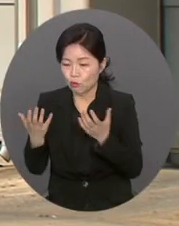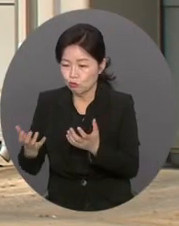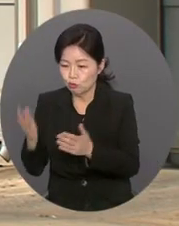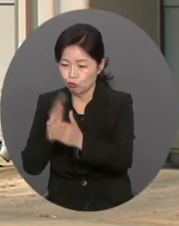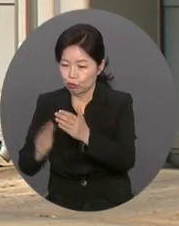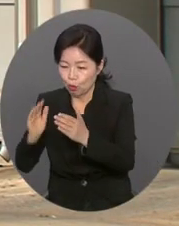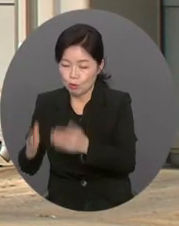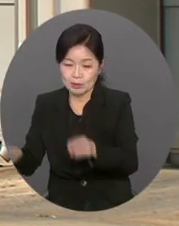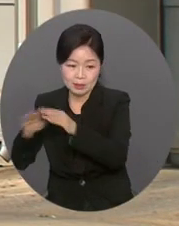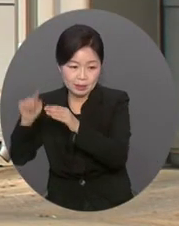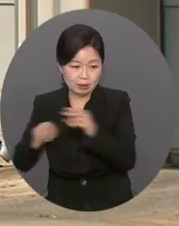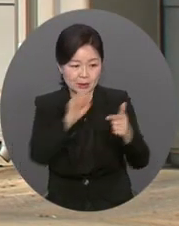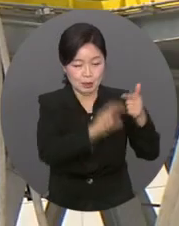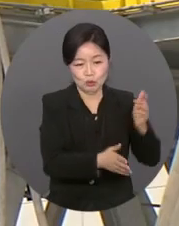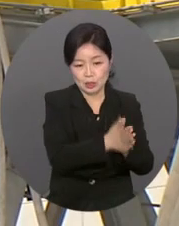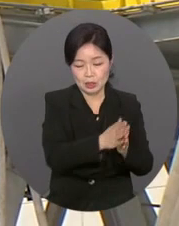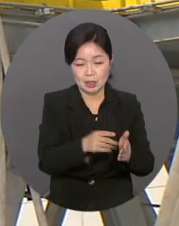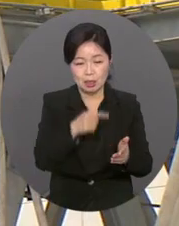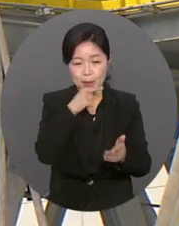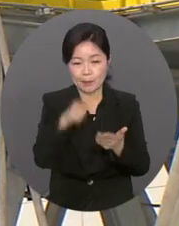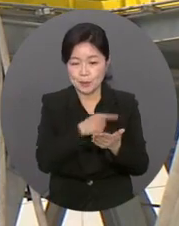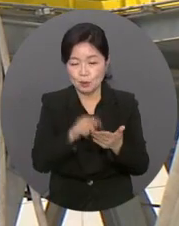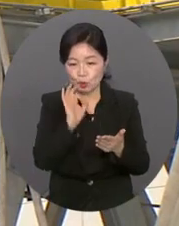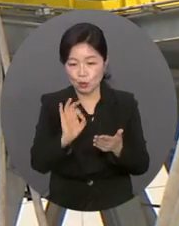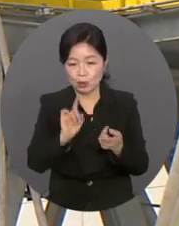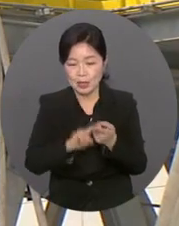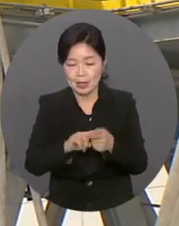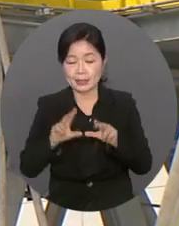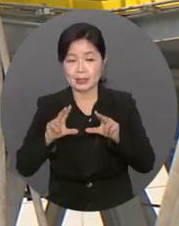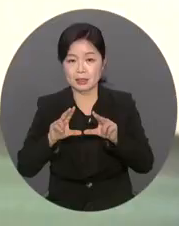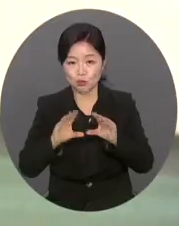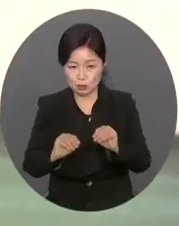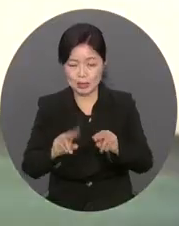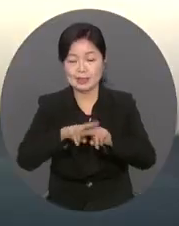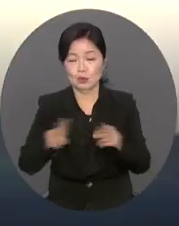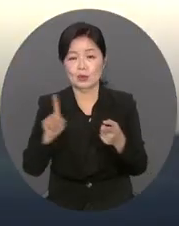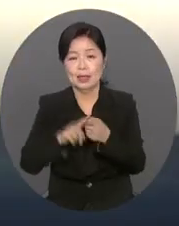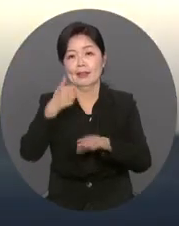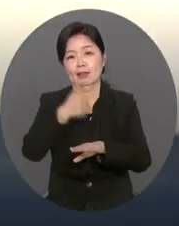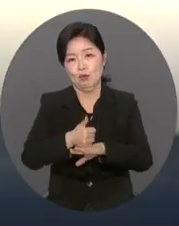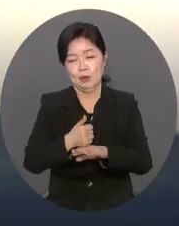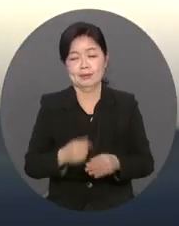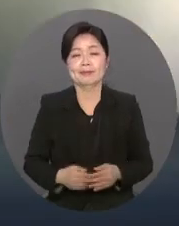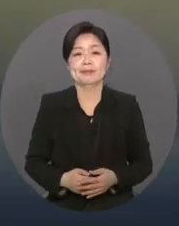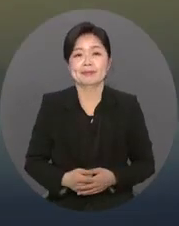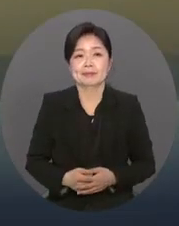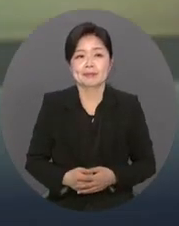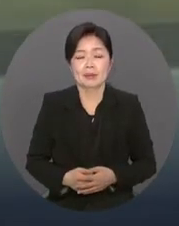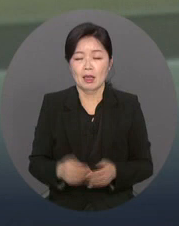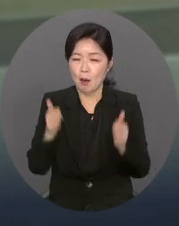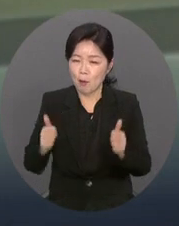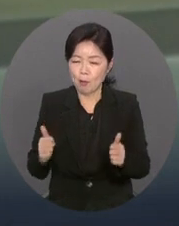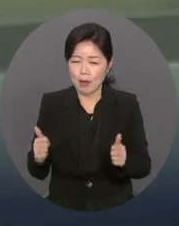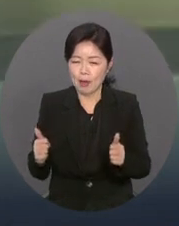공무원의 결정에 따른 손해를 배상하라는 소송을 취소하기로 협의한 결과입니다 법적인 분쟁보다